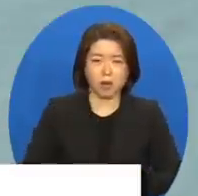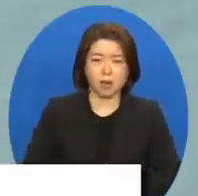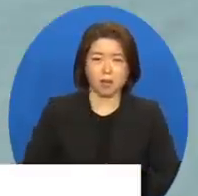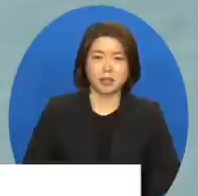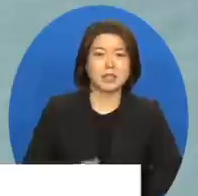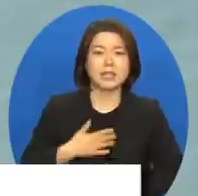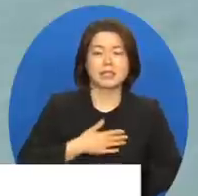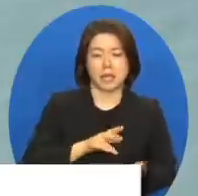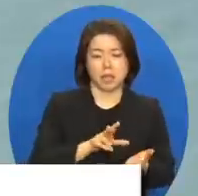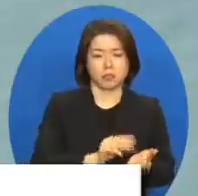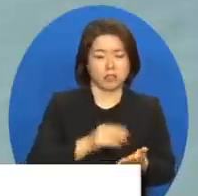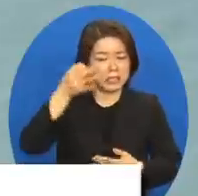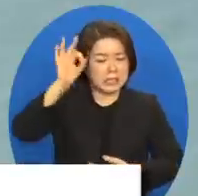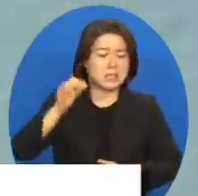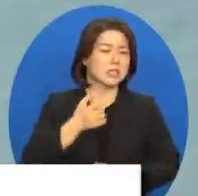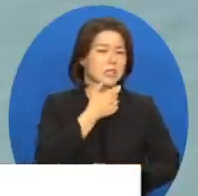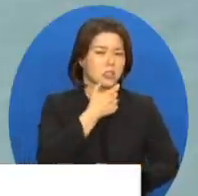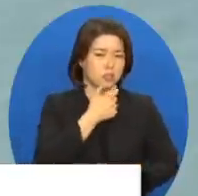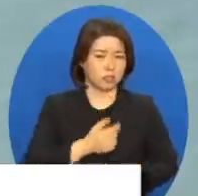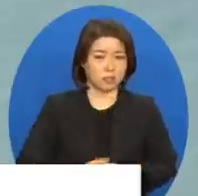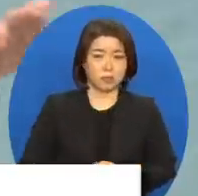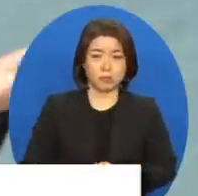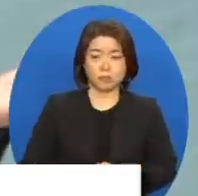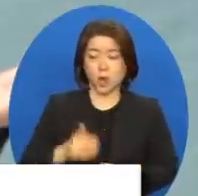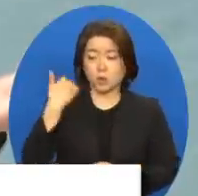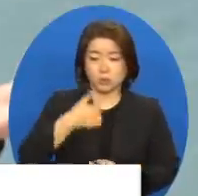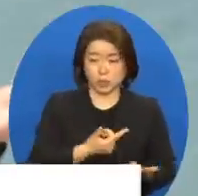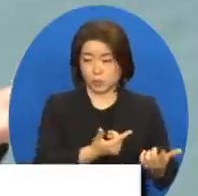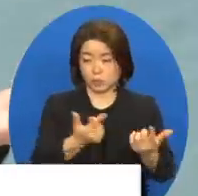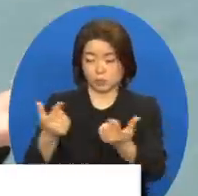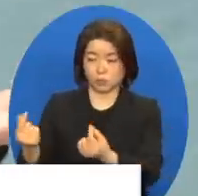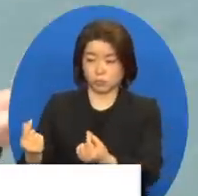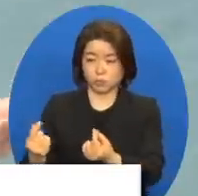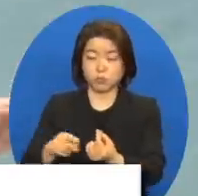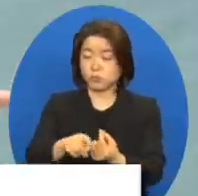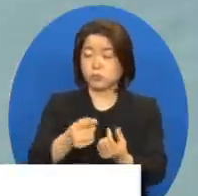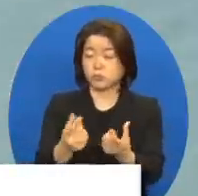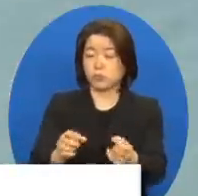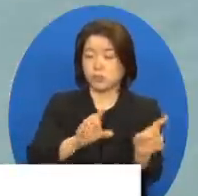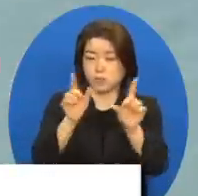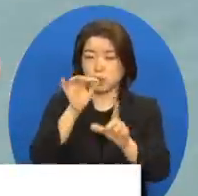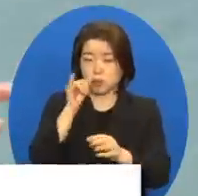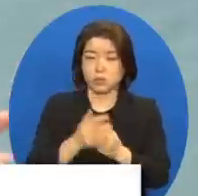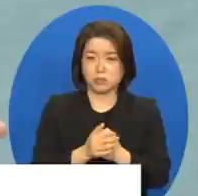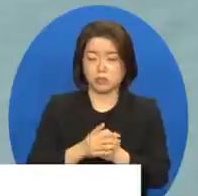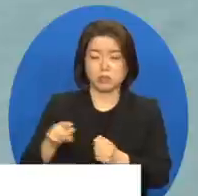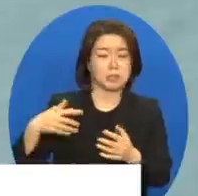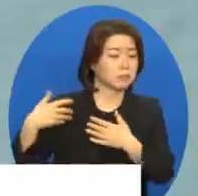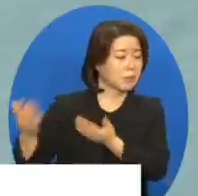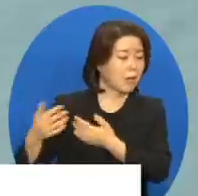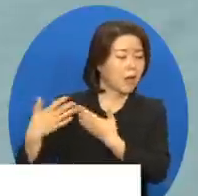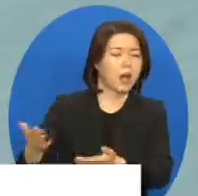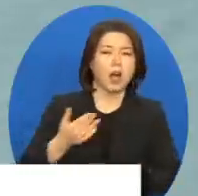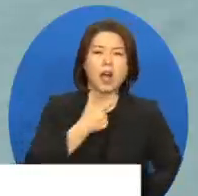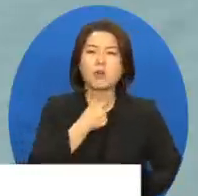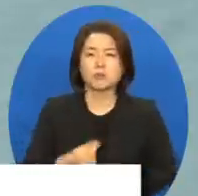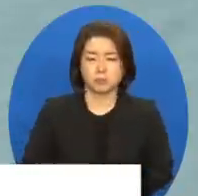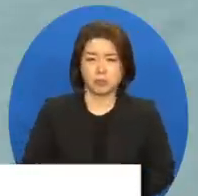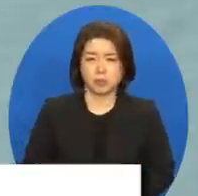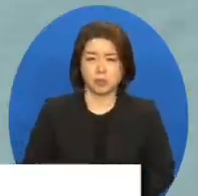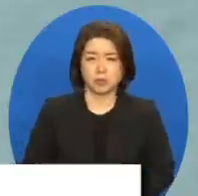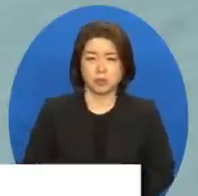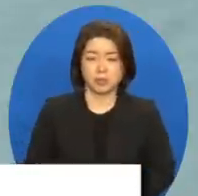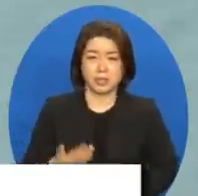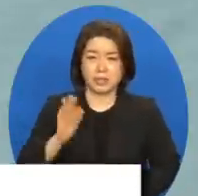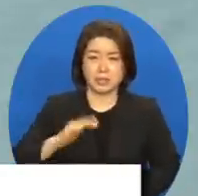내 문제라고 인정하기 싫었어요. 아, 누구나 다 그렇게 사는 거지, 그렇게 넘겨버리고 싶었어요.